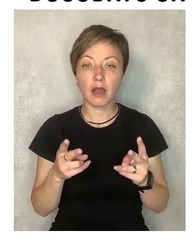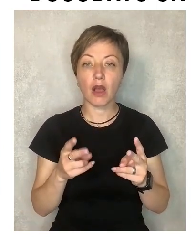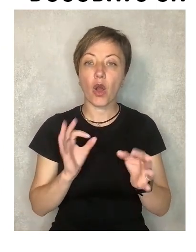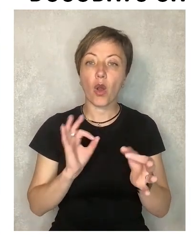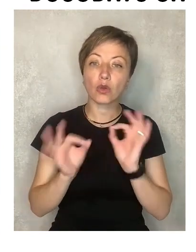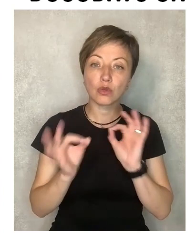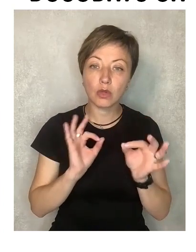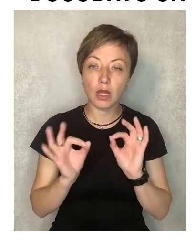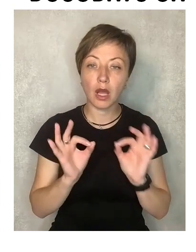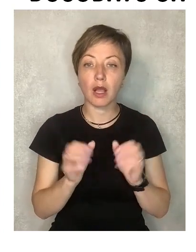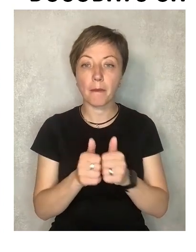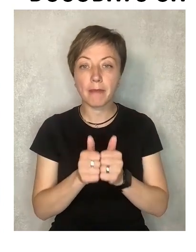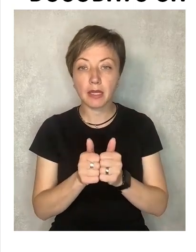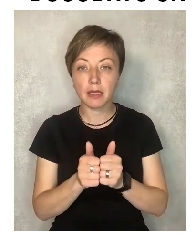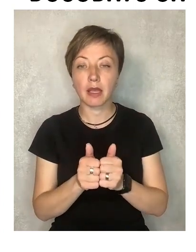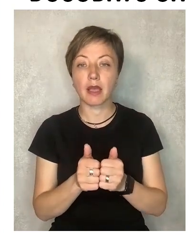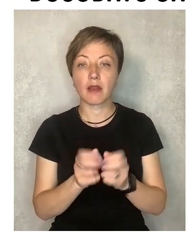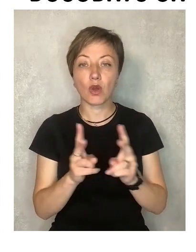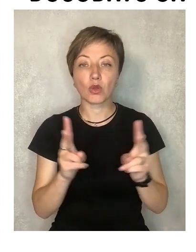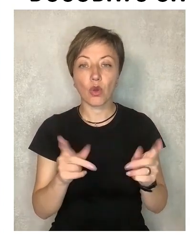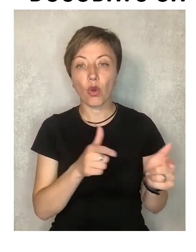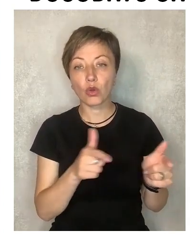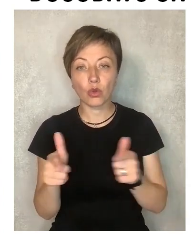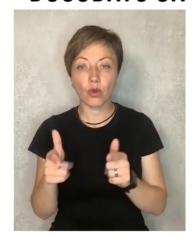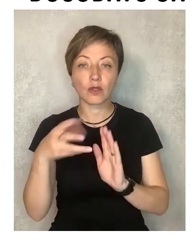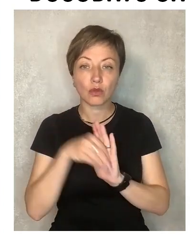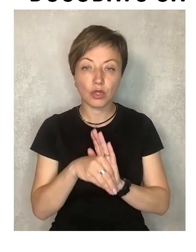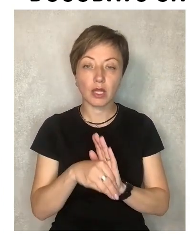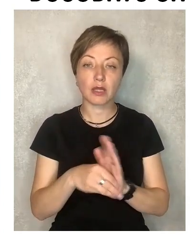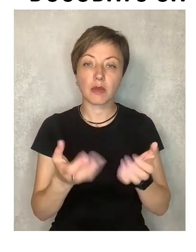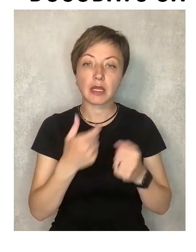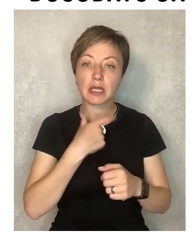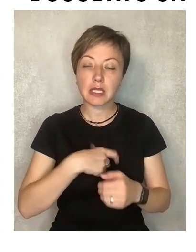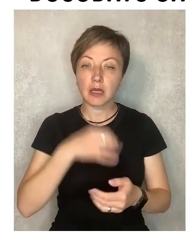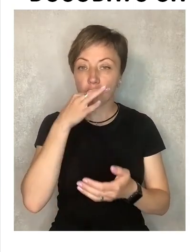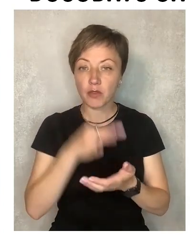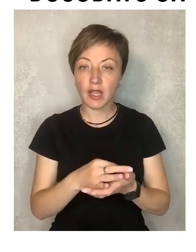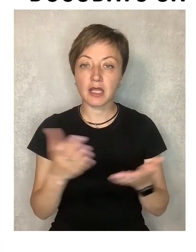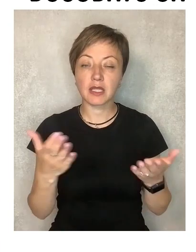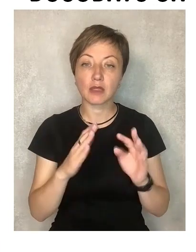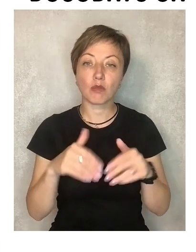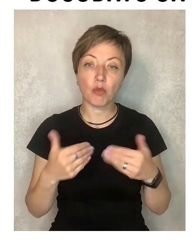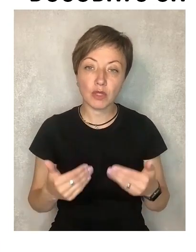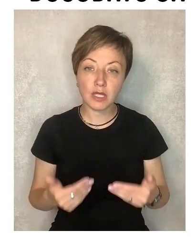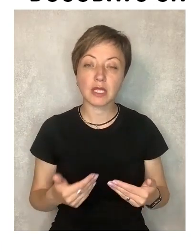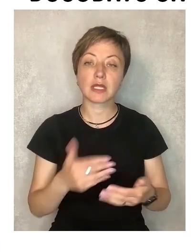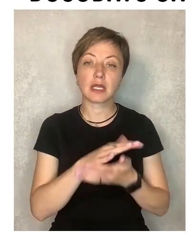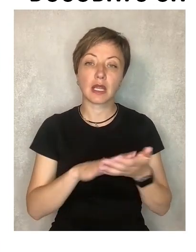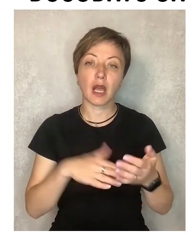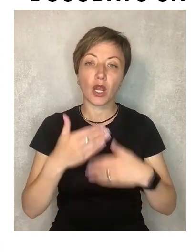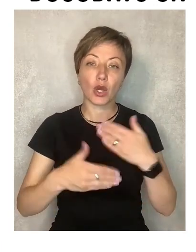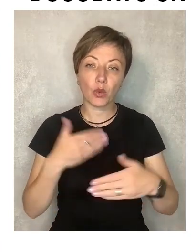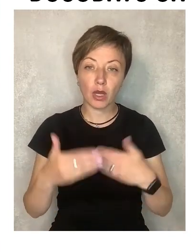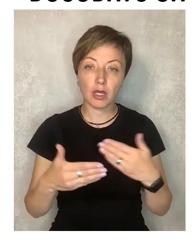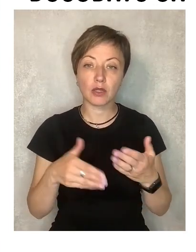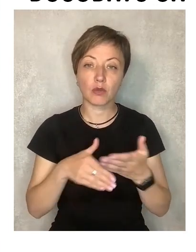консультантів, партнерів, тих, хто готовий долучатися, брати на себе відповідальність за якісь пропозиції, потім далі їх рухати і